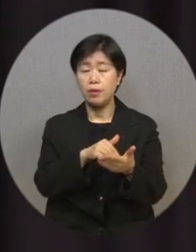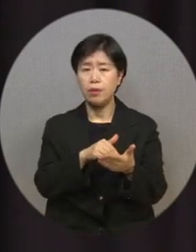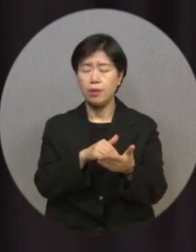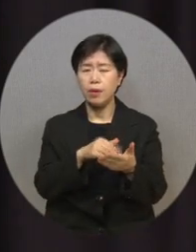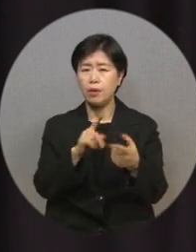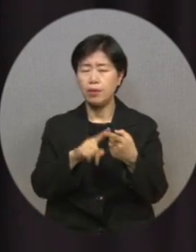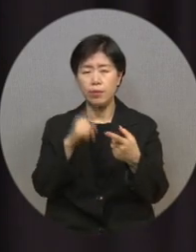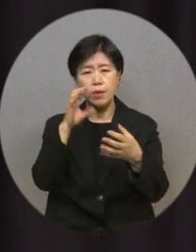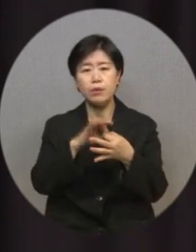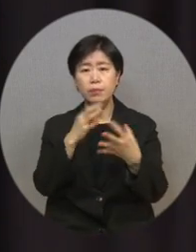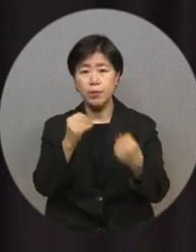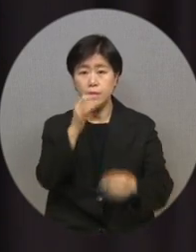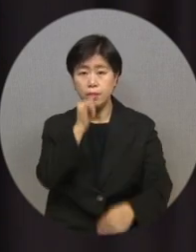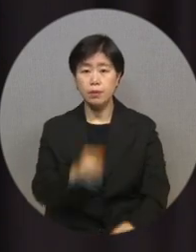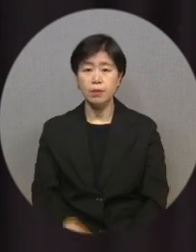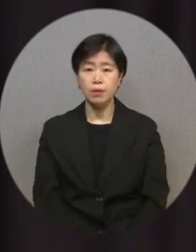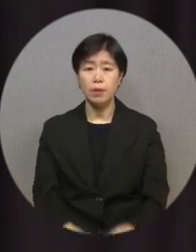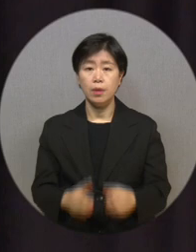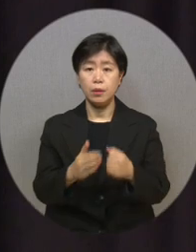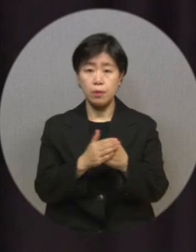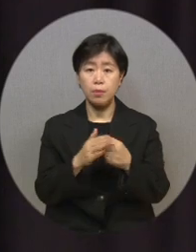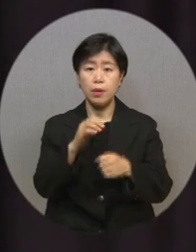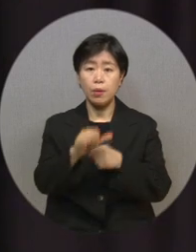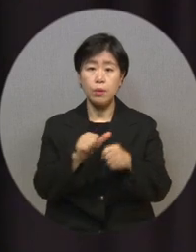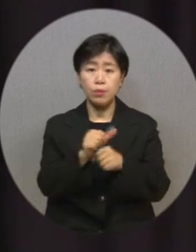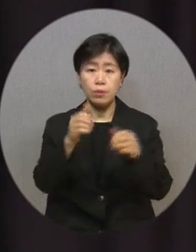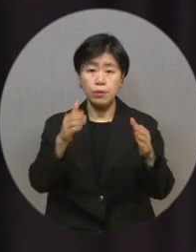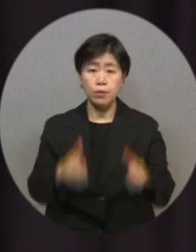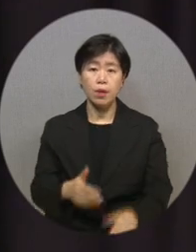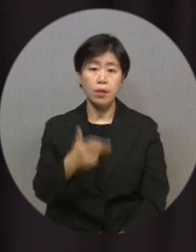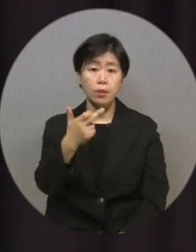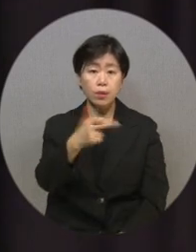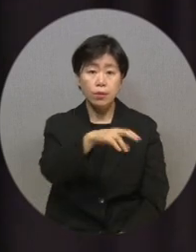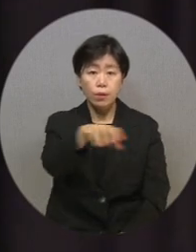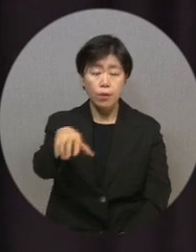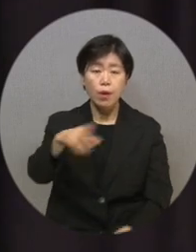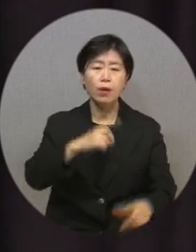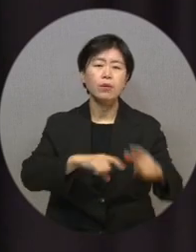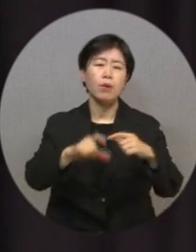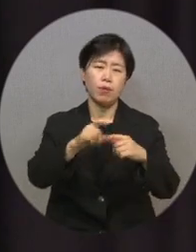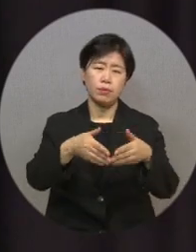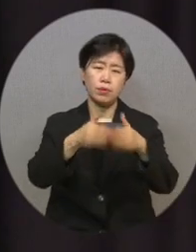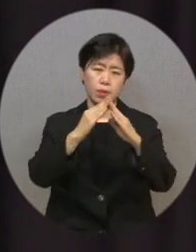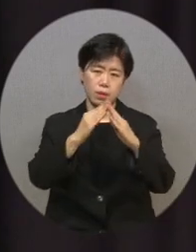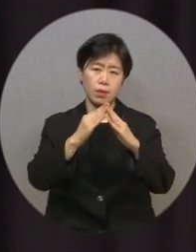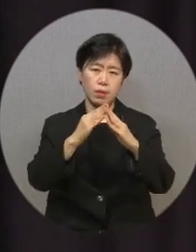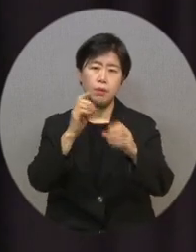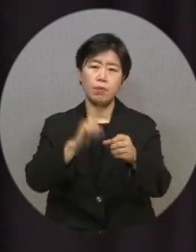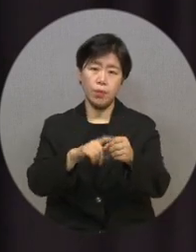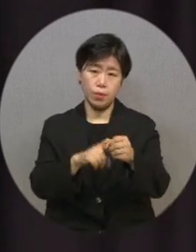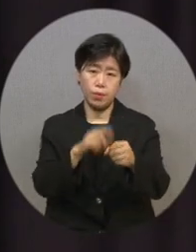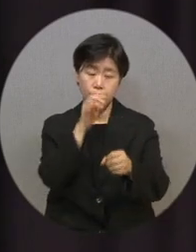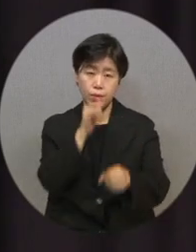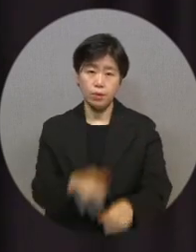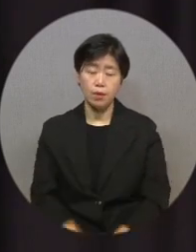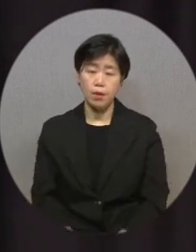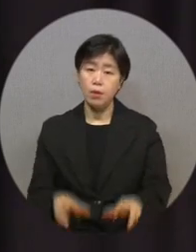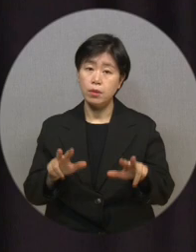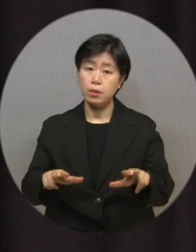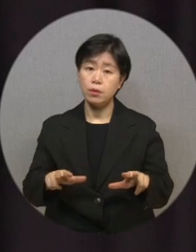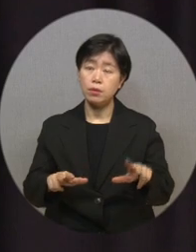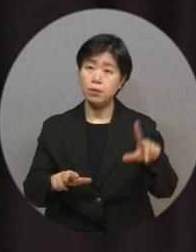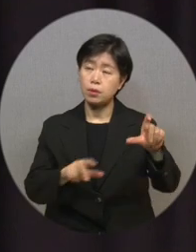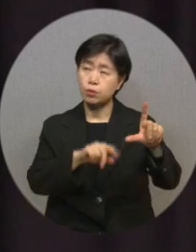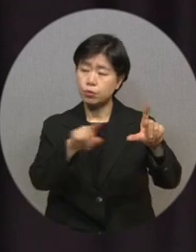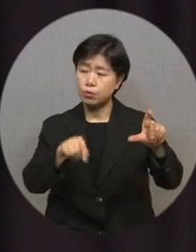17개를 추가적으로 지금 저희가 설립해서 운영하는 걸 저희가 목표 삼아서 지금 진행되고 있고요 현재까지는 저희가 일곱 개를 만들어서